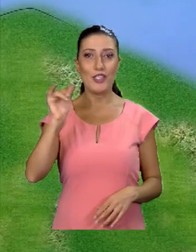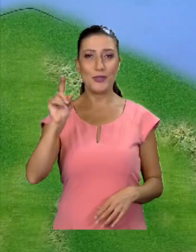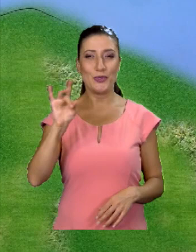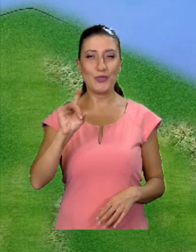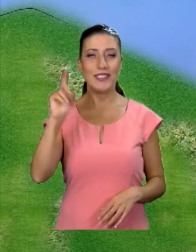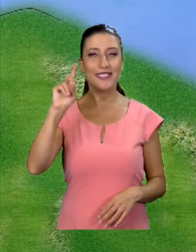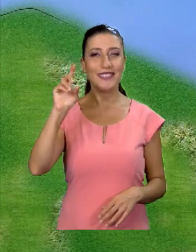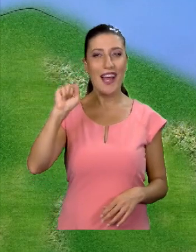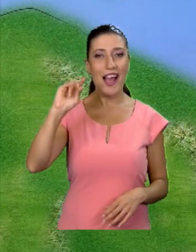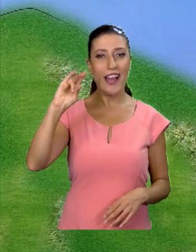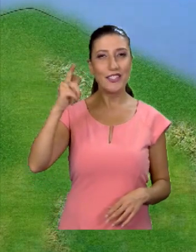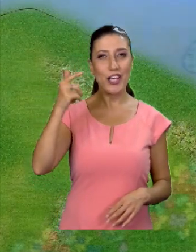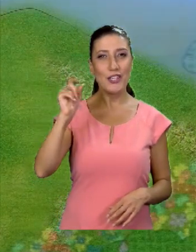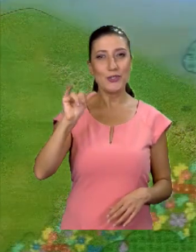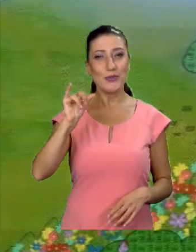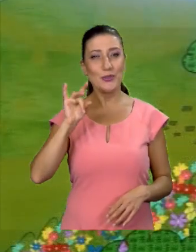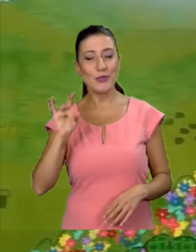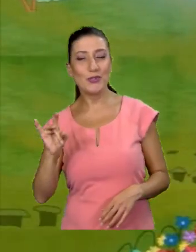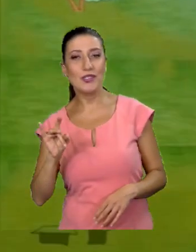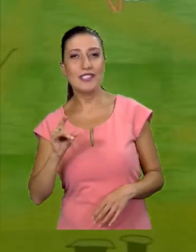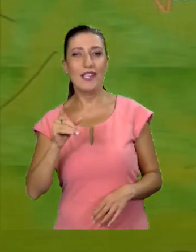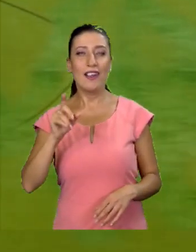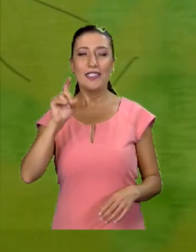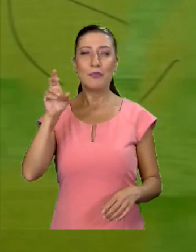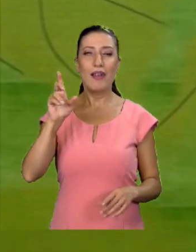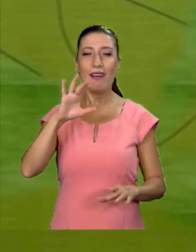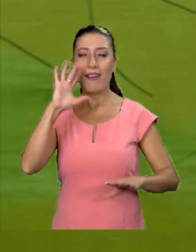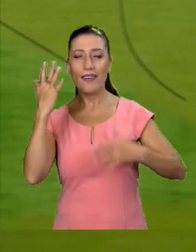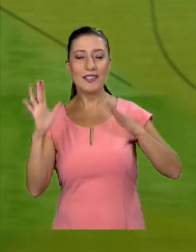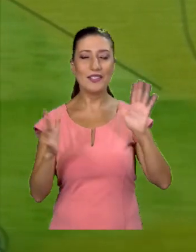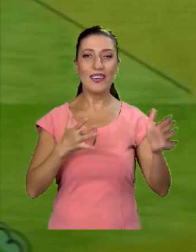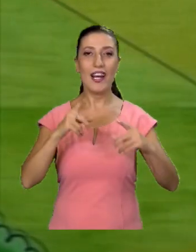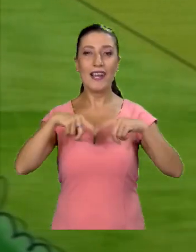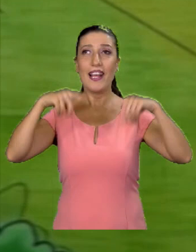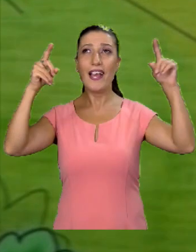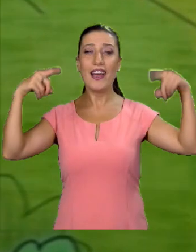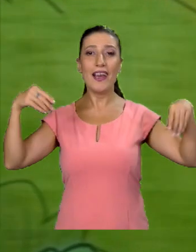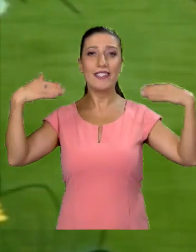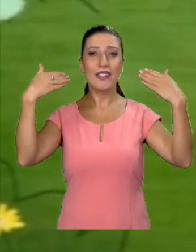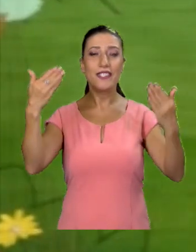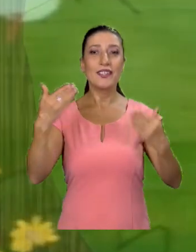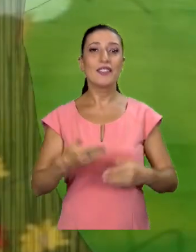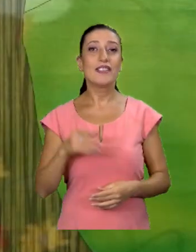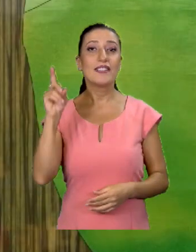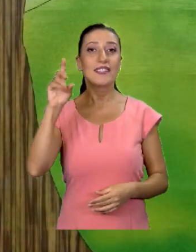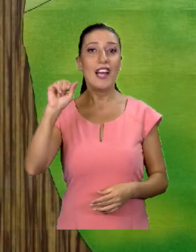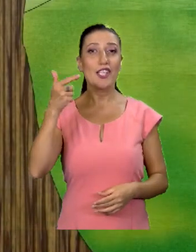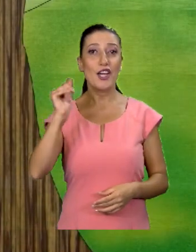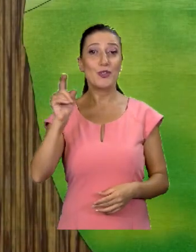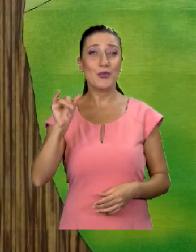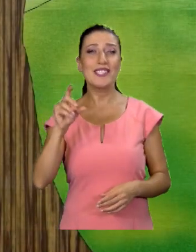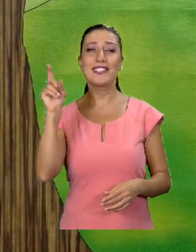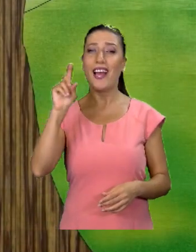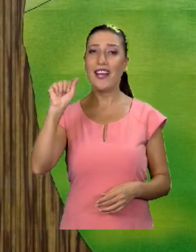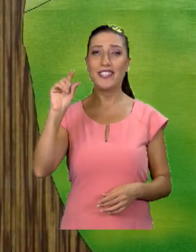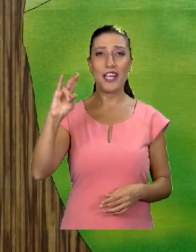Զանգեզուր, Զանգեզուր, զմրուխտով են զարդարված լեռները ծուր, Զանգեզուր,